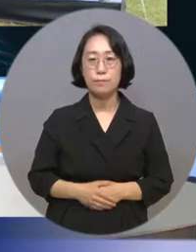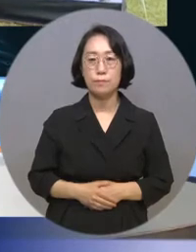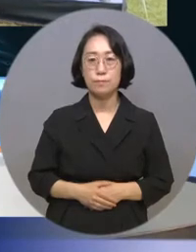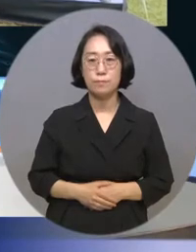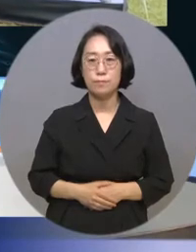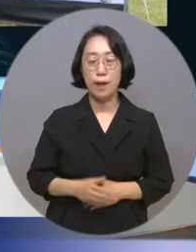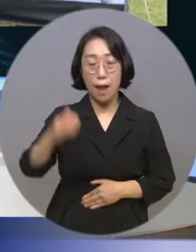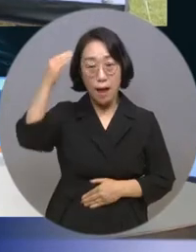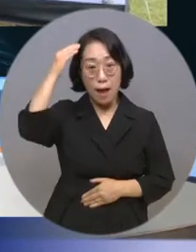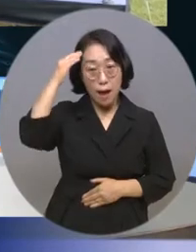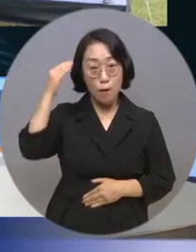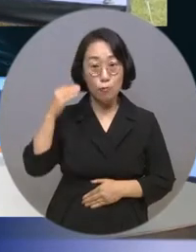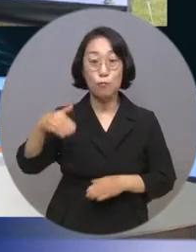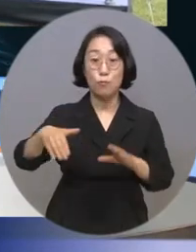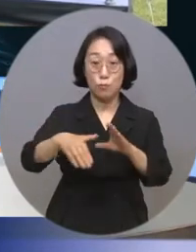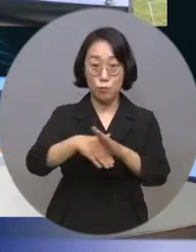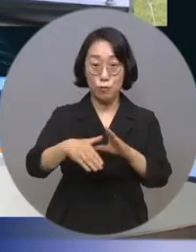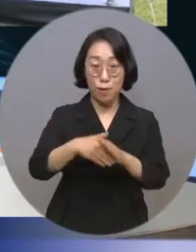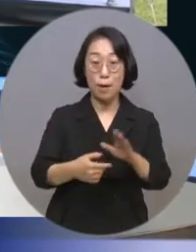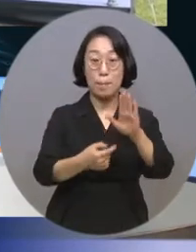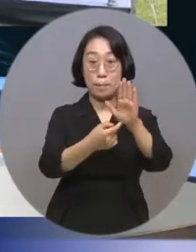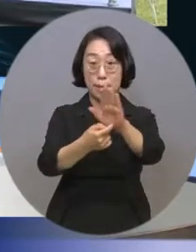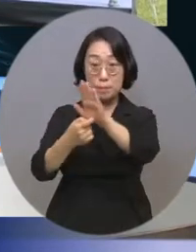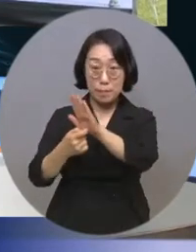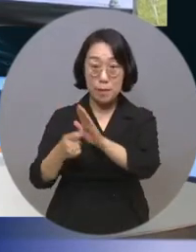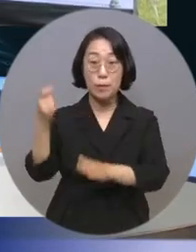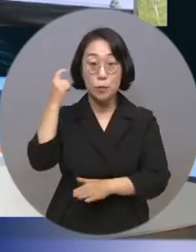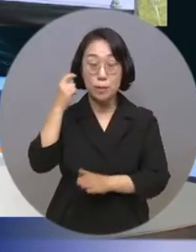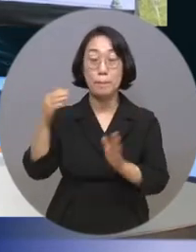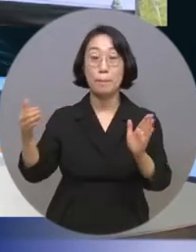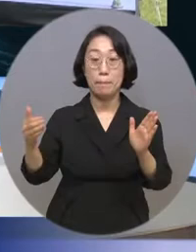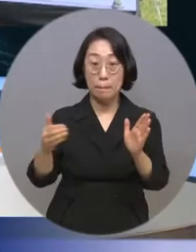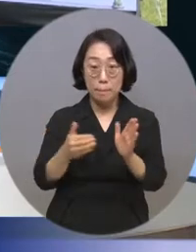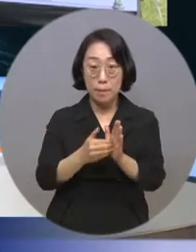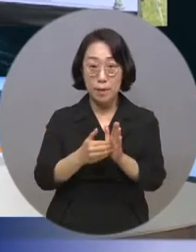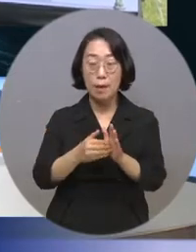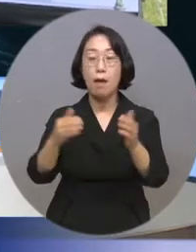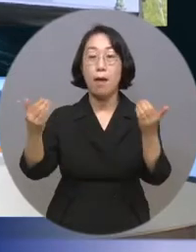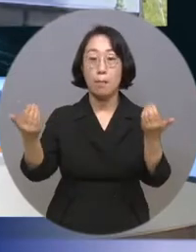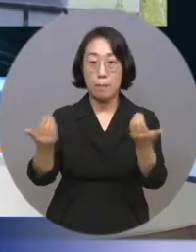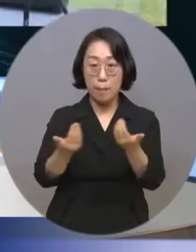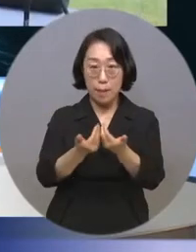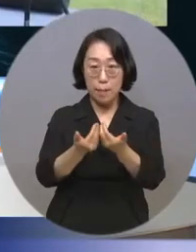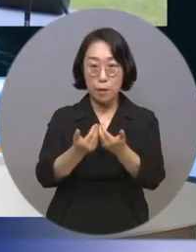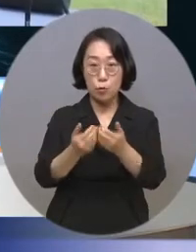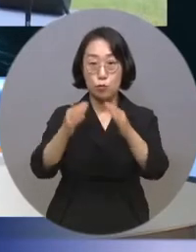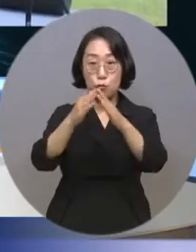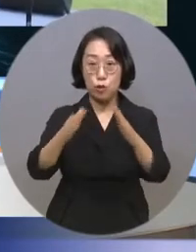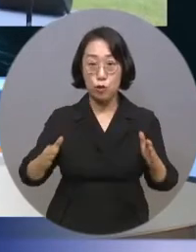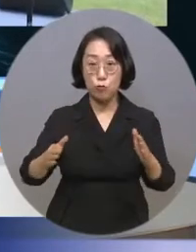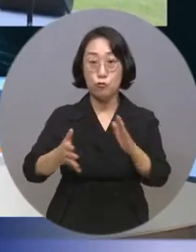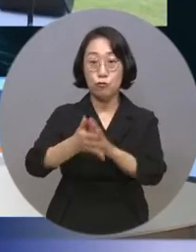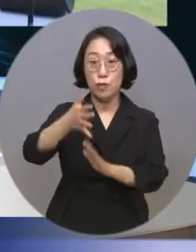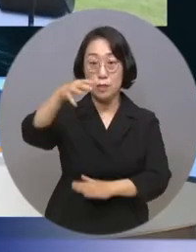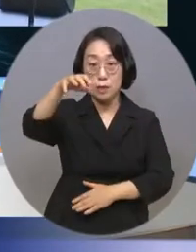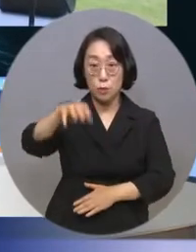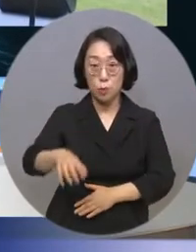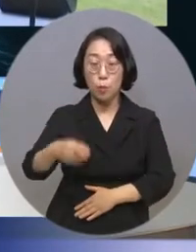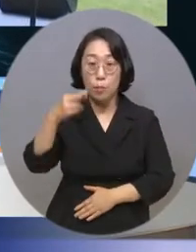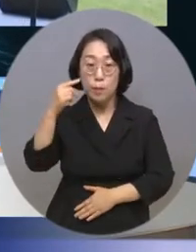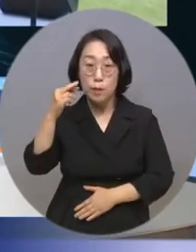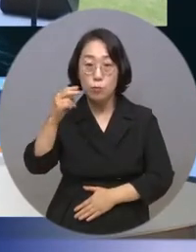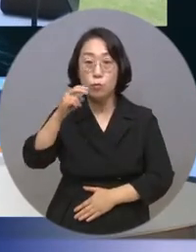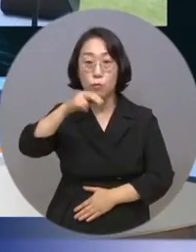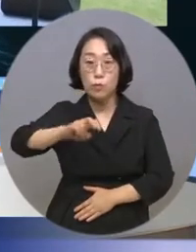조금 전 해외에서 우리 한국 문화를 알렸다는 소식 들어봤는데요. 이번에는 전북 전주에서 미국 정통